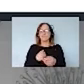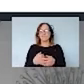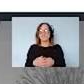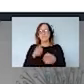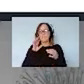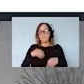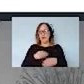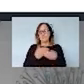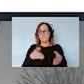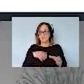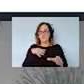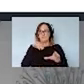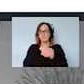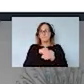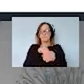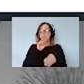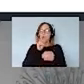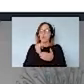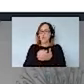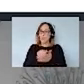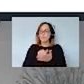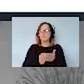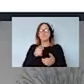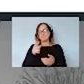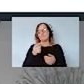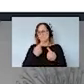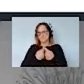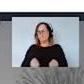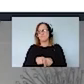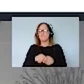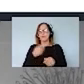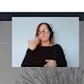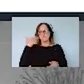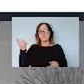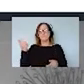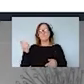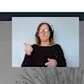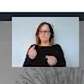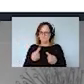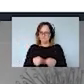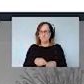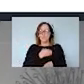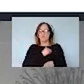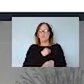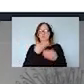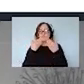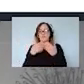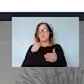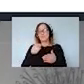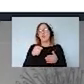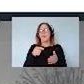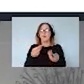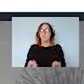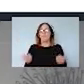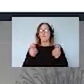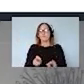że Państwo, którzy uczestniczyli w kursie, podeszli do tego zadania ambitnie i dzięki temu również